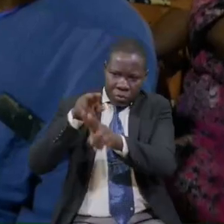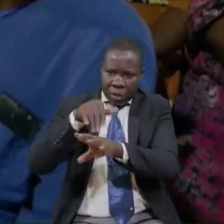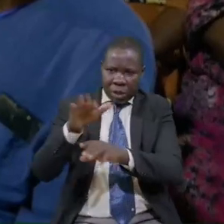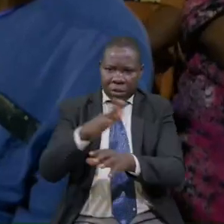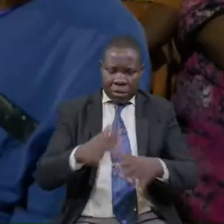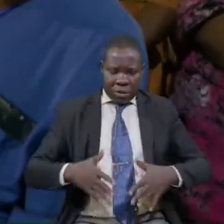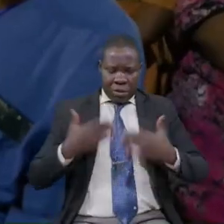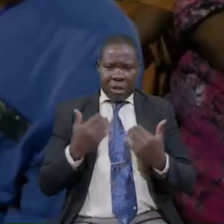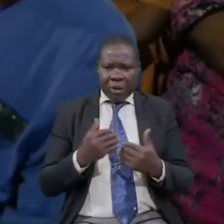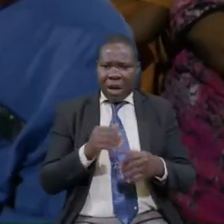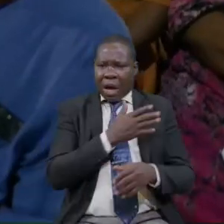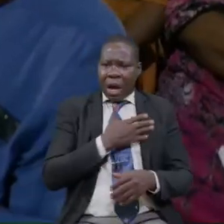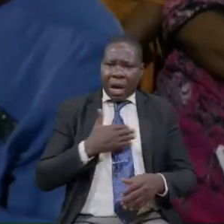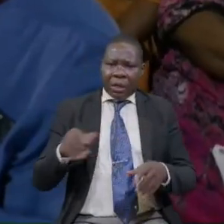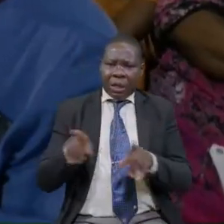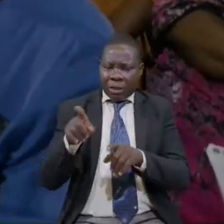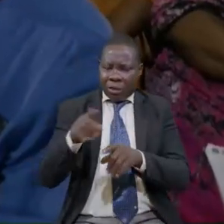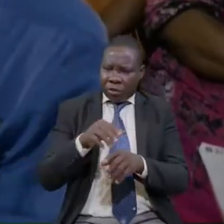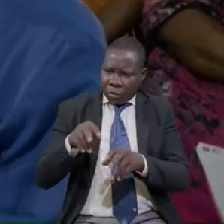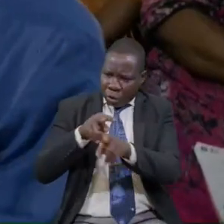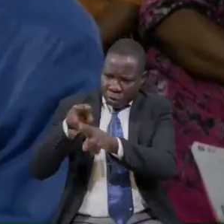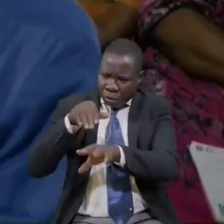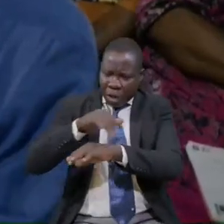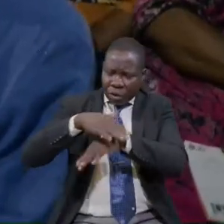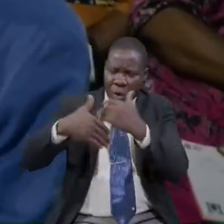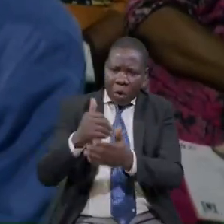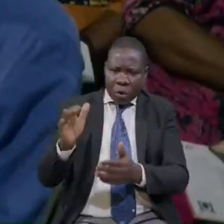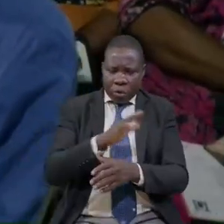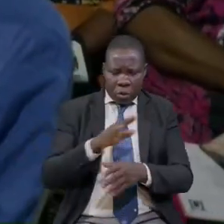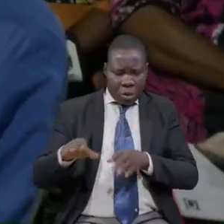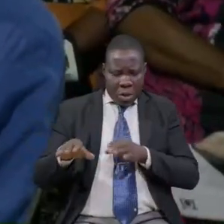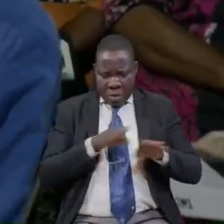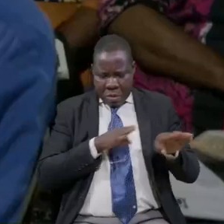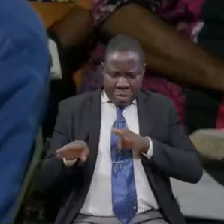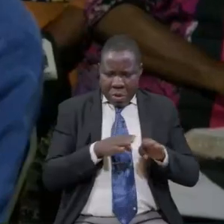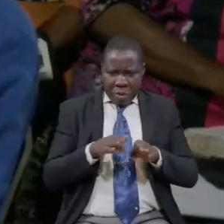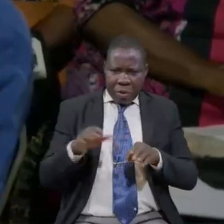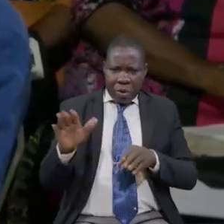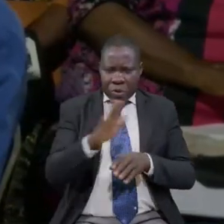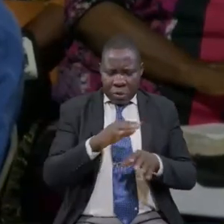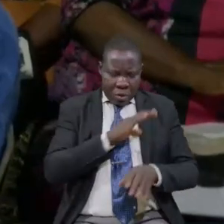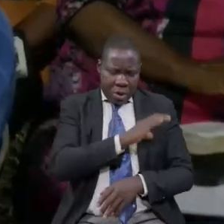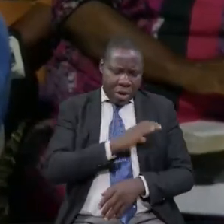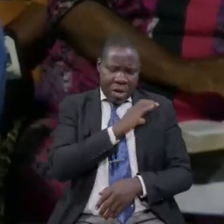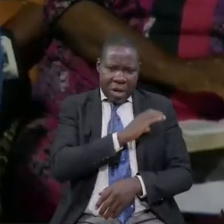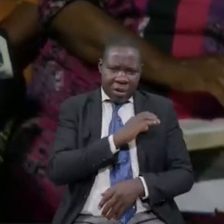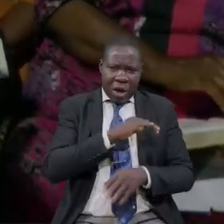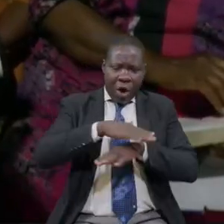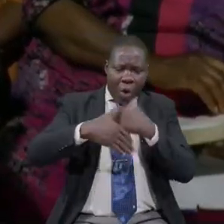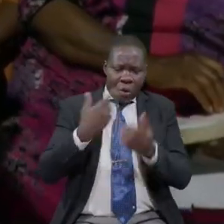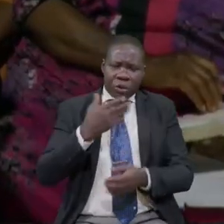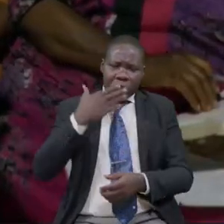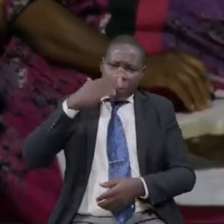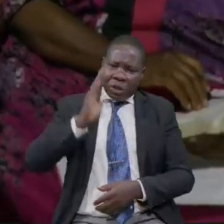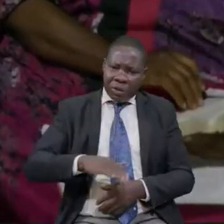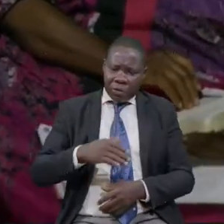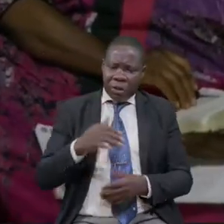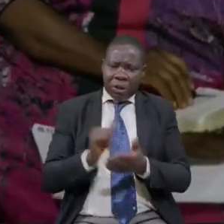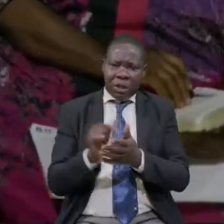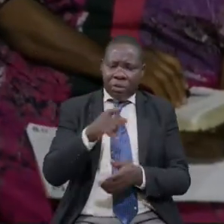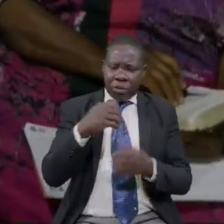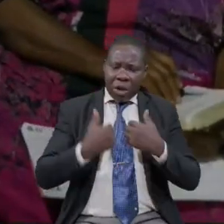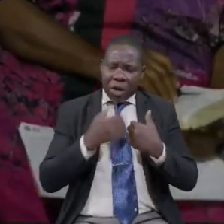vie. Comme vous voyez toutes vos actions, vos comportements, vous voyez tous vos caractères, vous voyez les